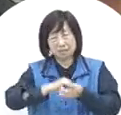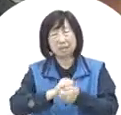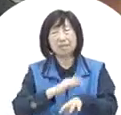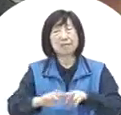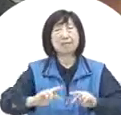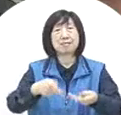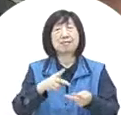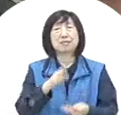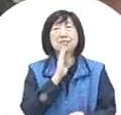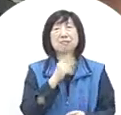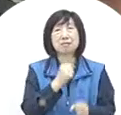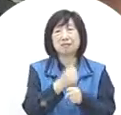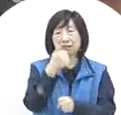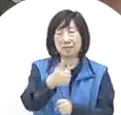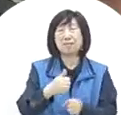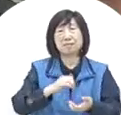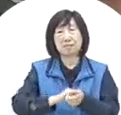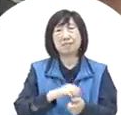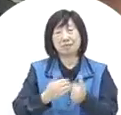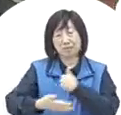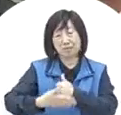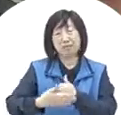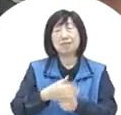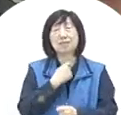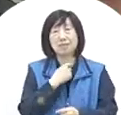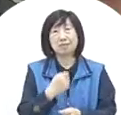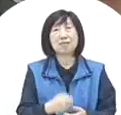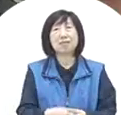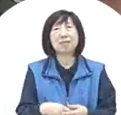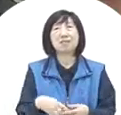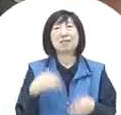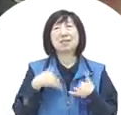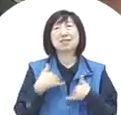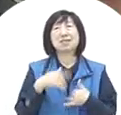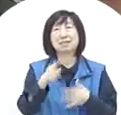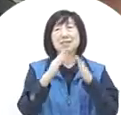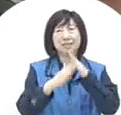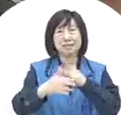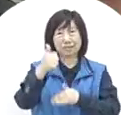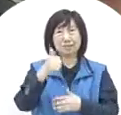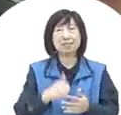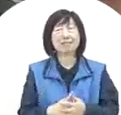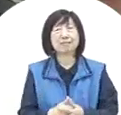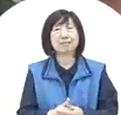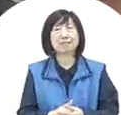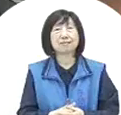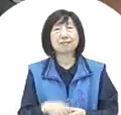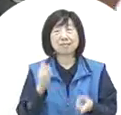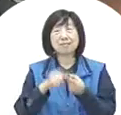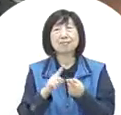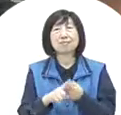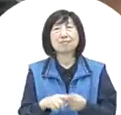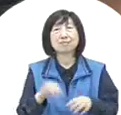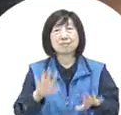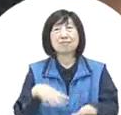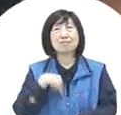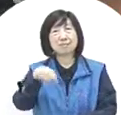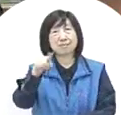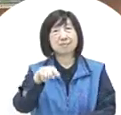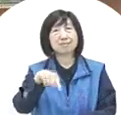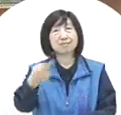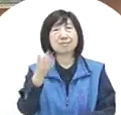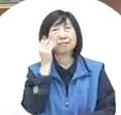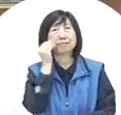进嘛。有好的请给我们基层同仁多多鼓励。 好，很开心市长哦有这样子的一个公开表 示。本来这是一个态度嘛。 来，我们来看一下哦。